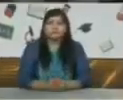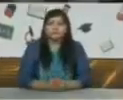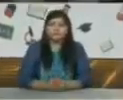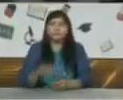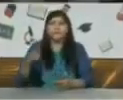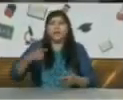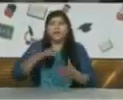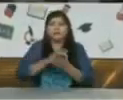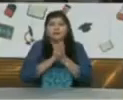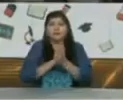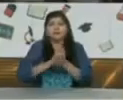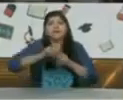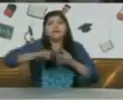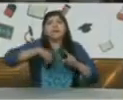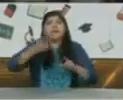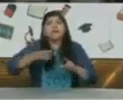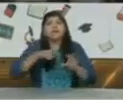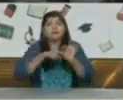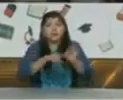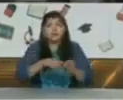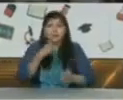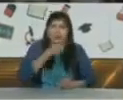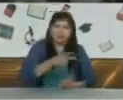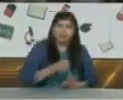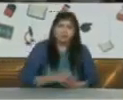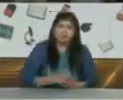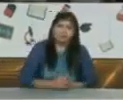आइए दोस्तों, अगले सवाल की तरफ बढ़ते हैं।